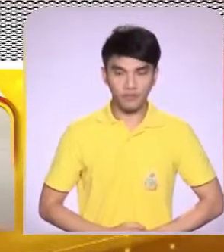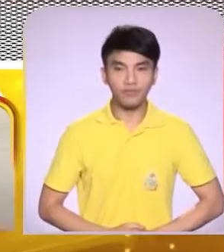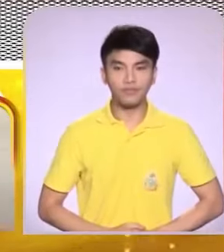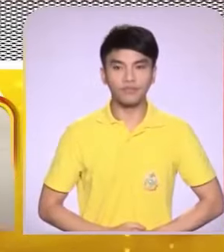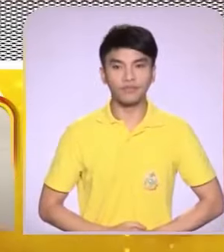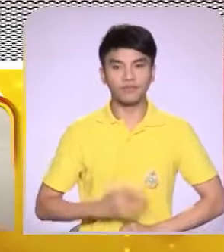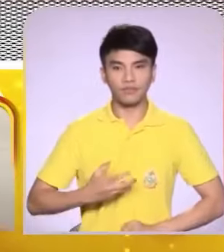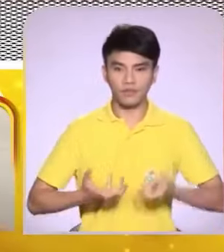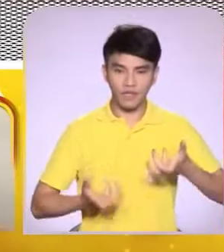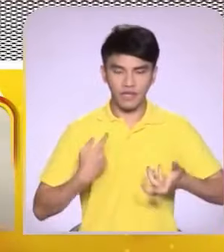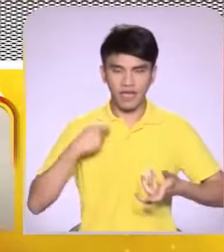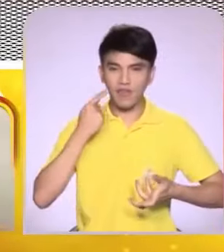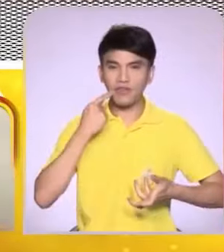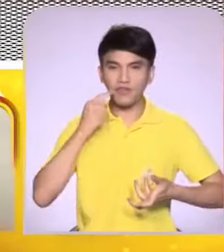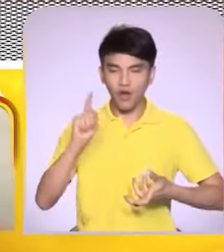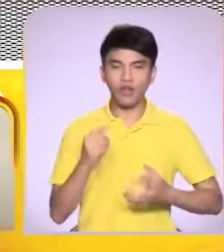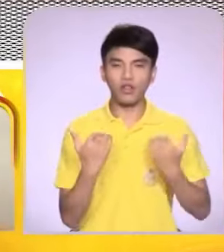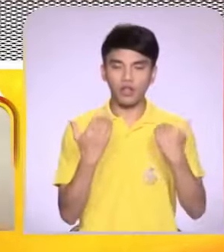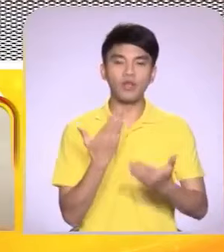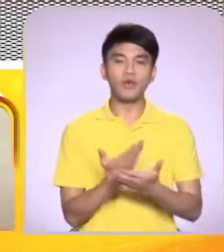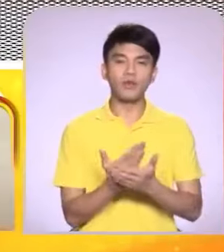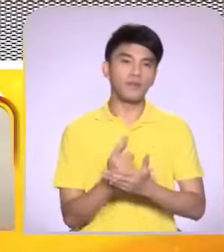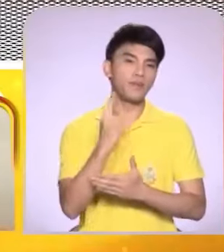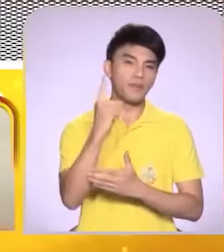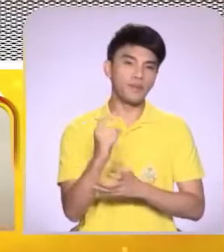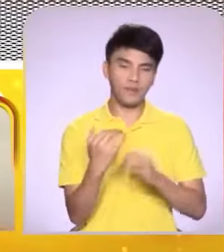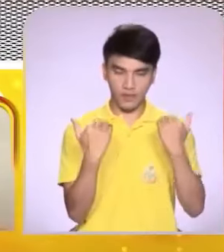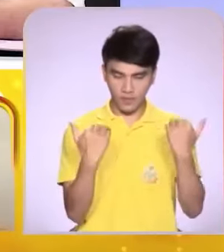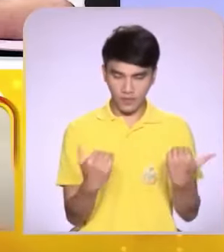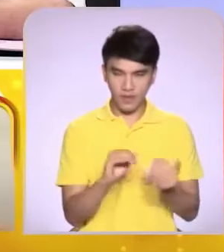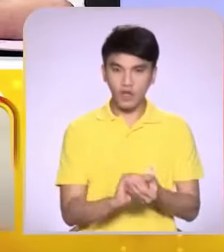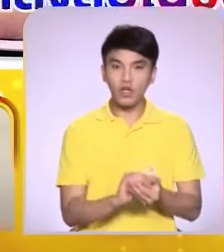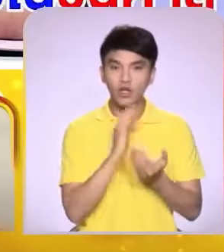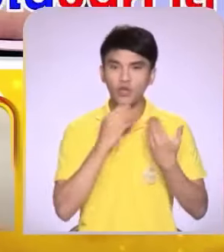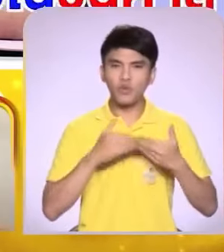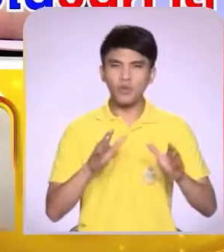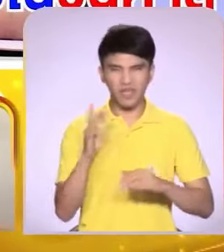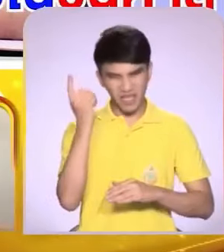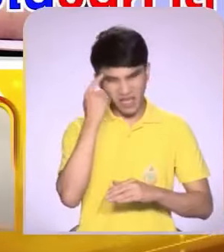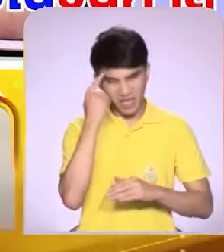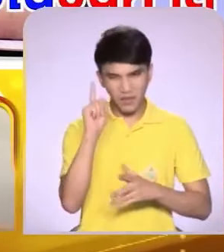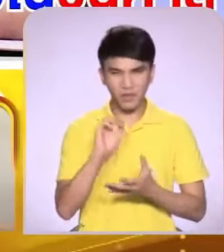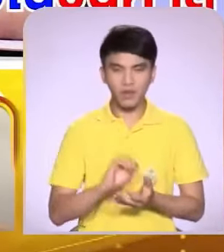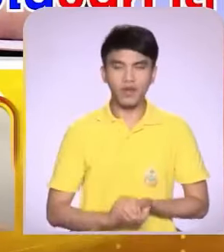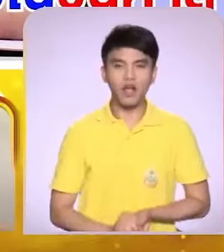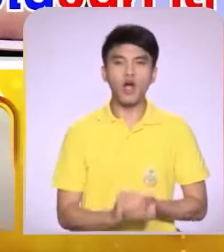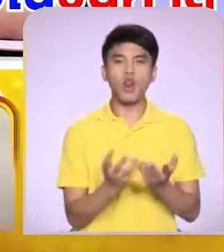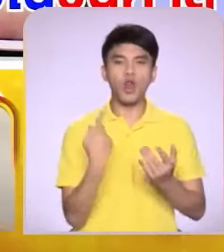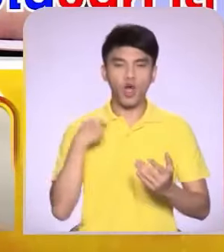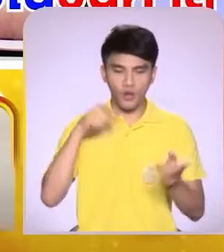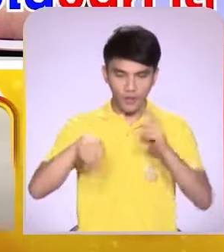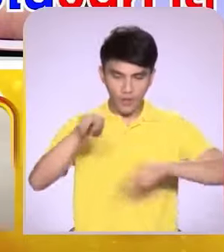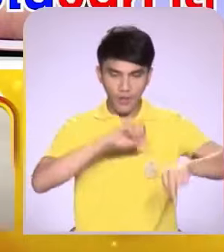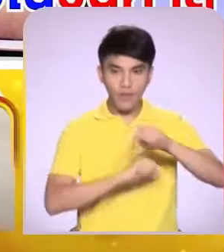การและอัยการฟ้องต่อศาลแล้วนี่คือทุนทรัพย์ความเสียหายแล้วดังนั้นถ้าจะประกันตัวชื่ออะไรครับว่าจนกว่าจะได้มีการ